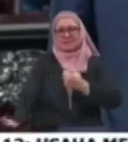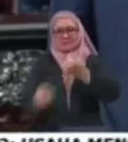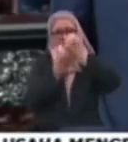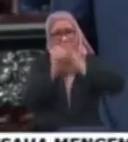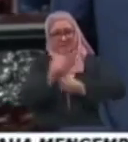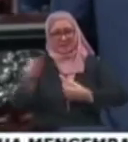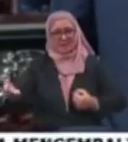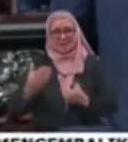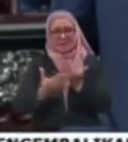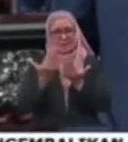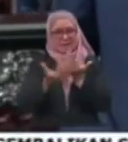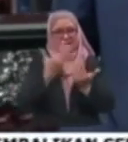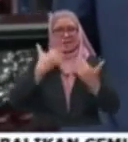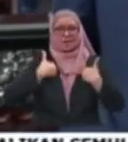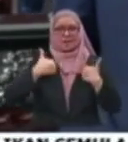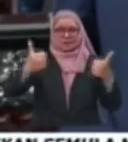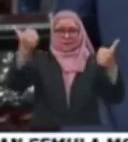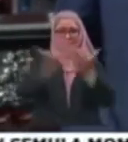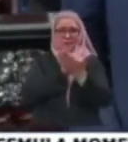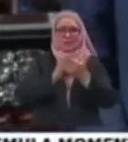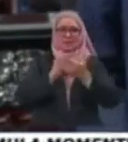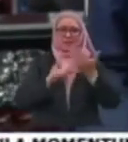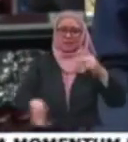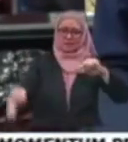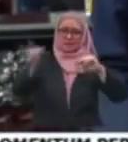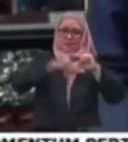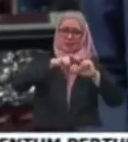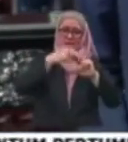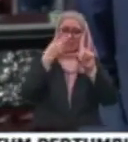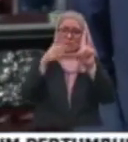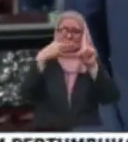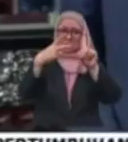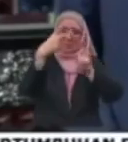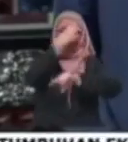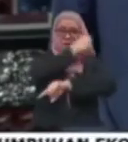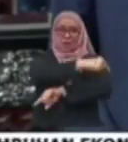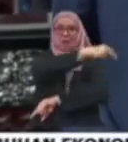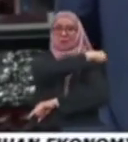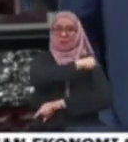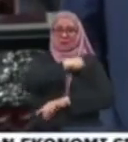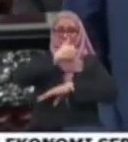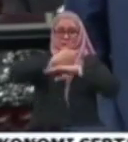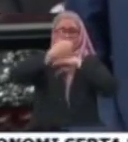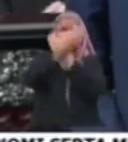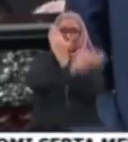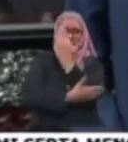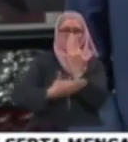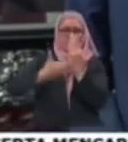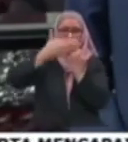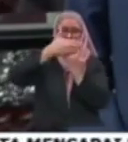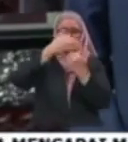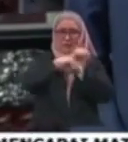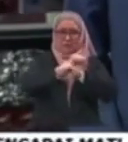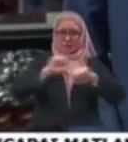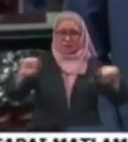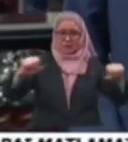tambahan kepada 12 hospital yang sedang dibina di seluruh negara dan dijangka siap dalam